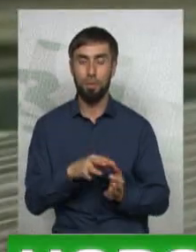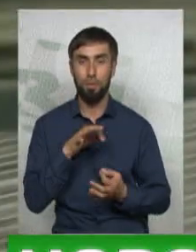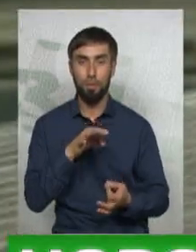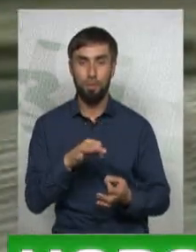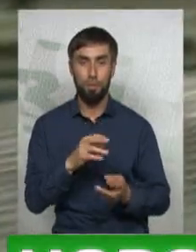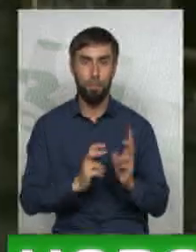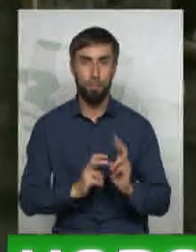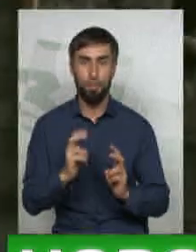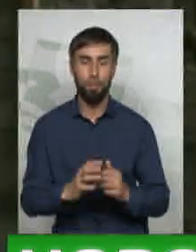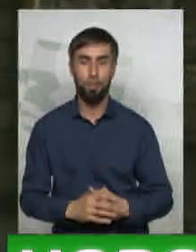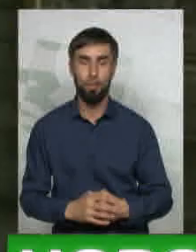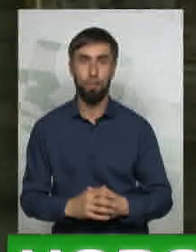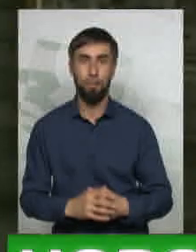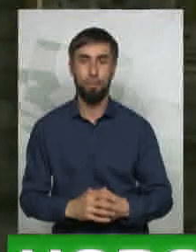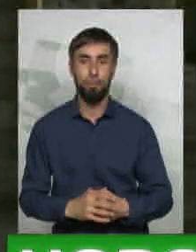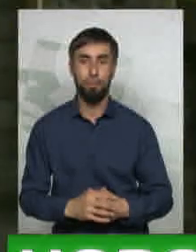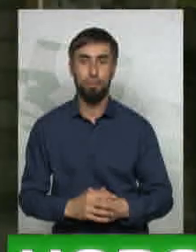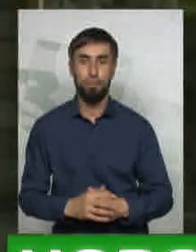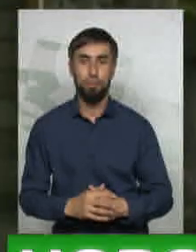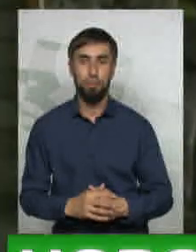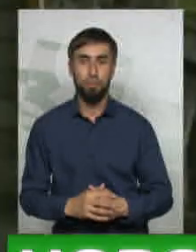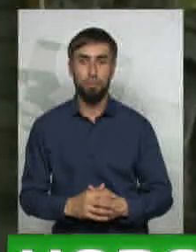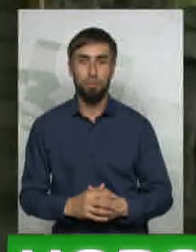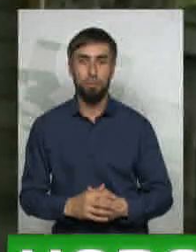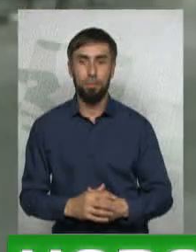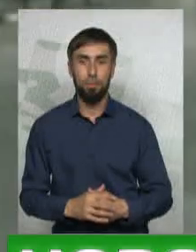простаивающие предприятия. Диана Дударова, Магомед Доскиев, Новости 24.